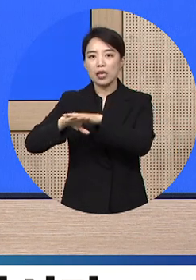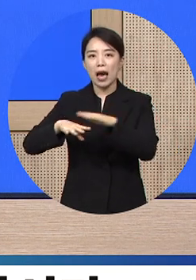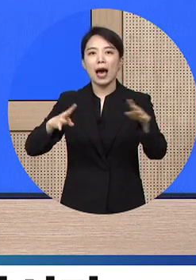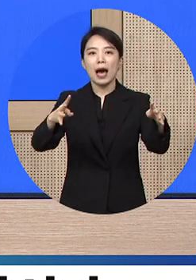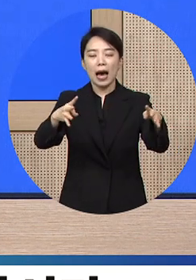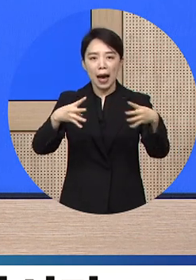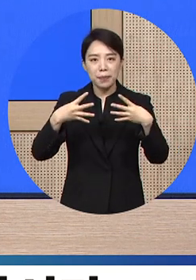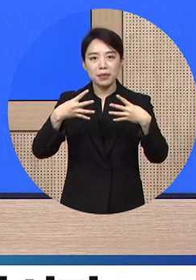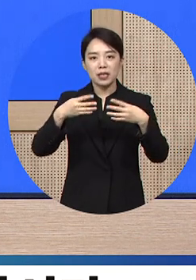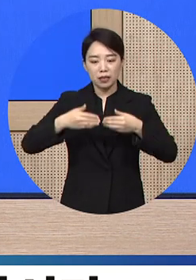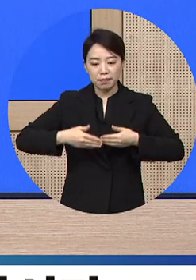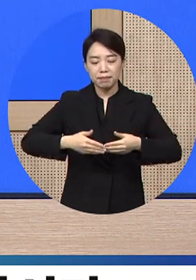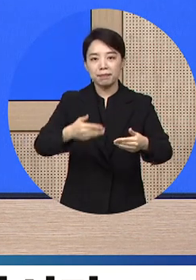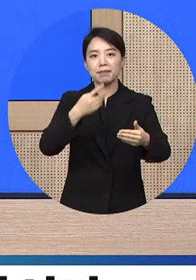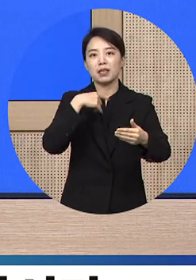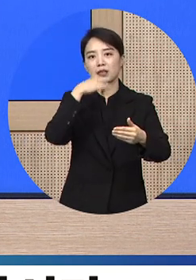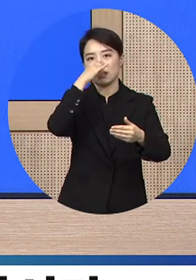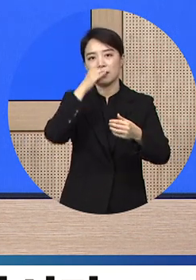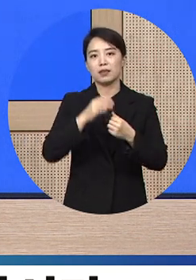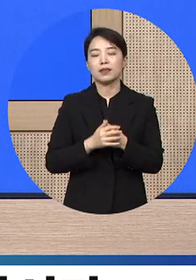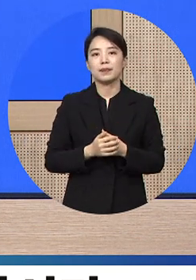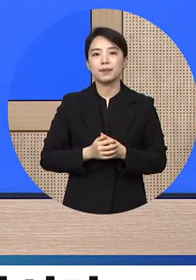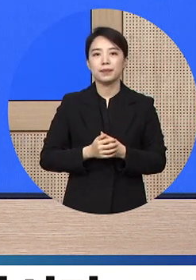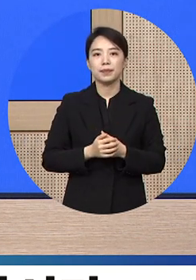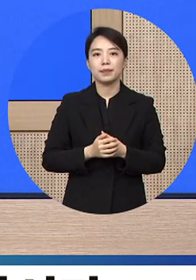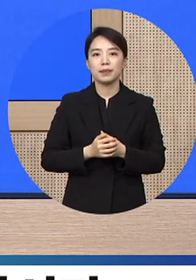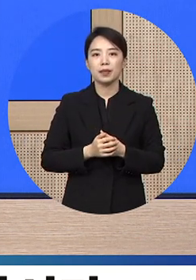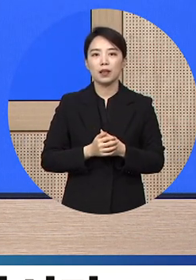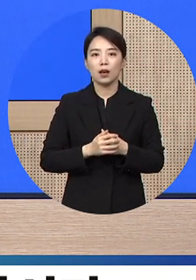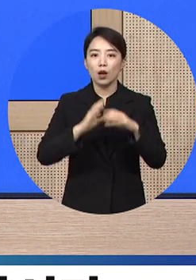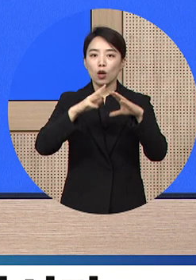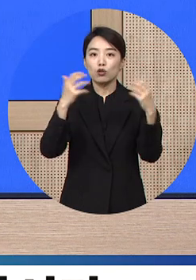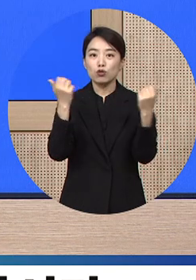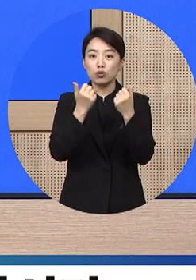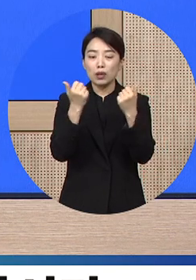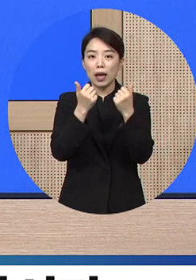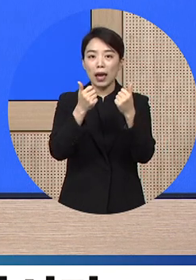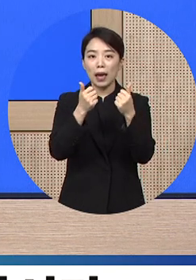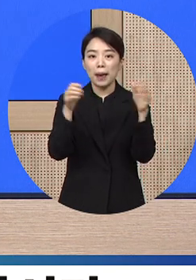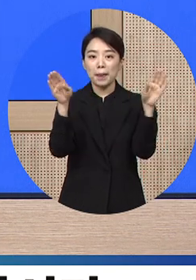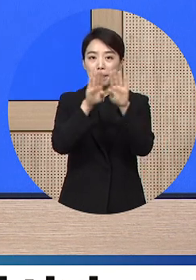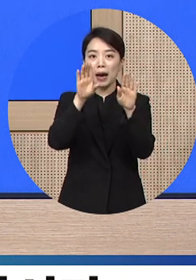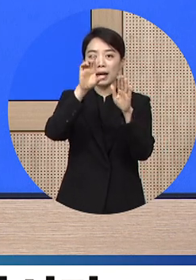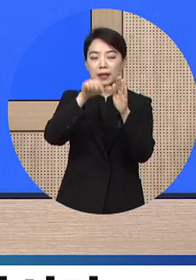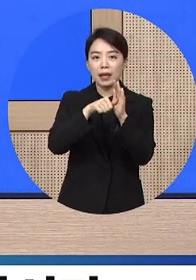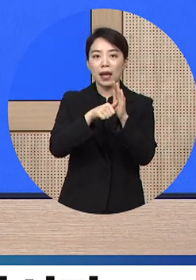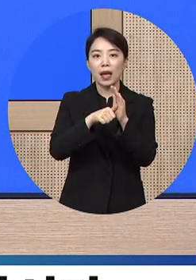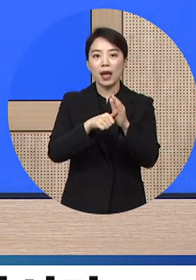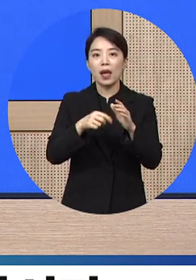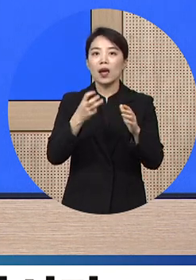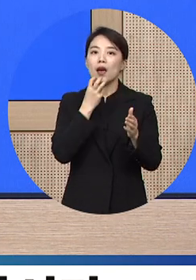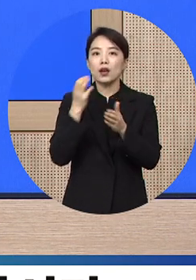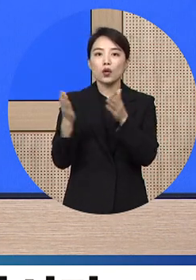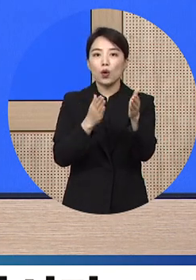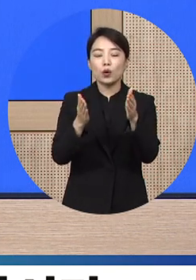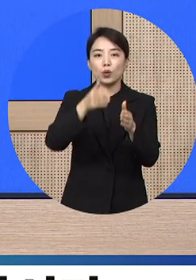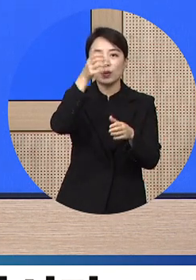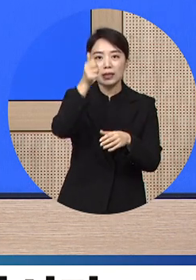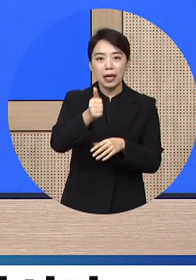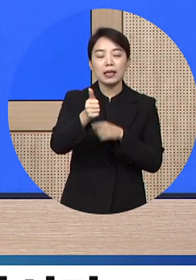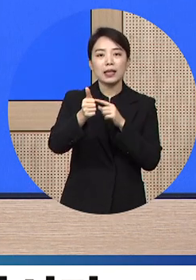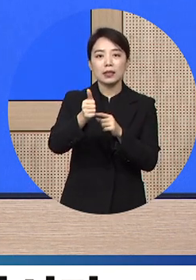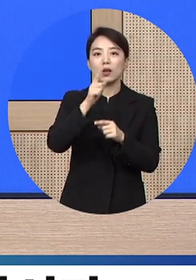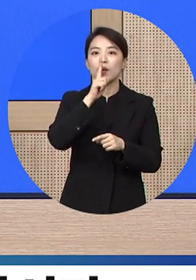바가 있습니다. 심지어는 정기국회 폐회 때 도의회 의장께서는 대한민국 국회가 하지 못한